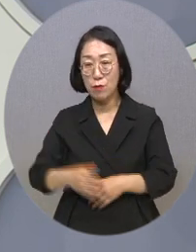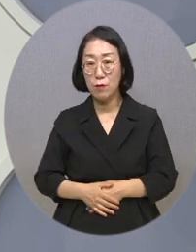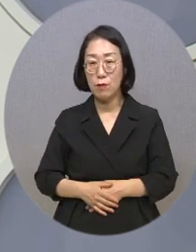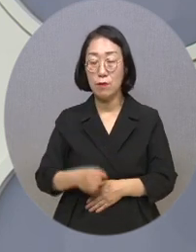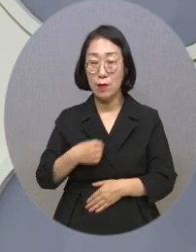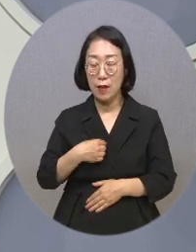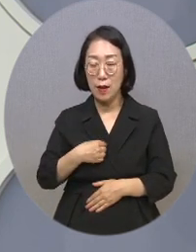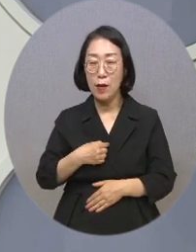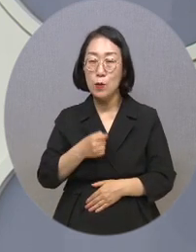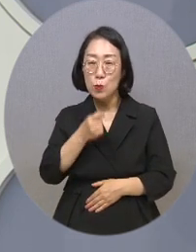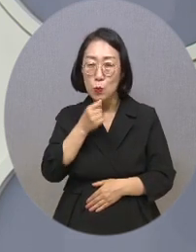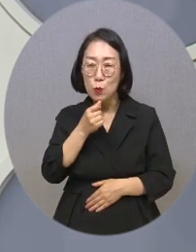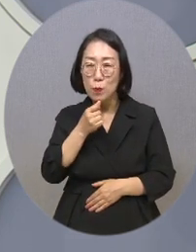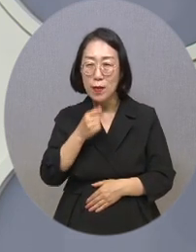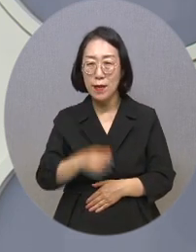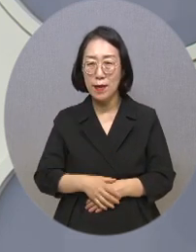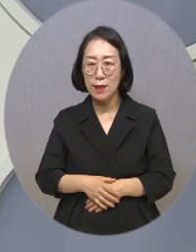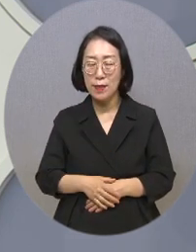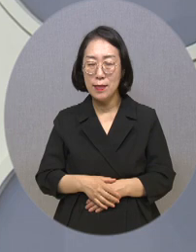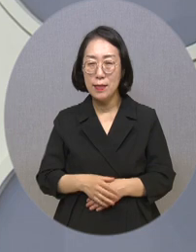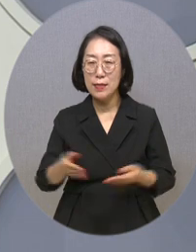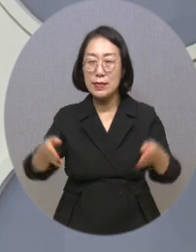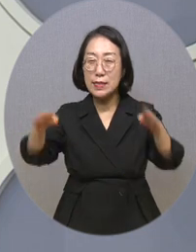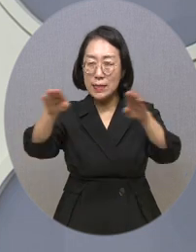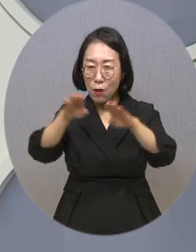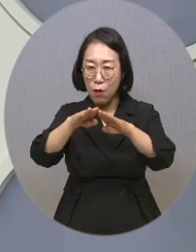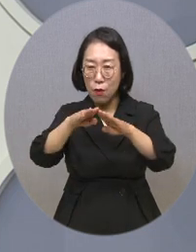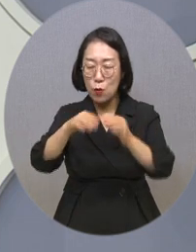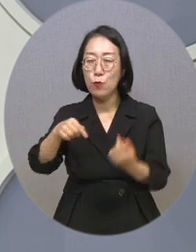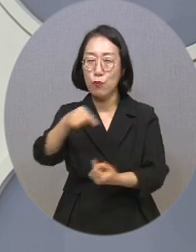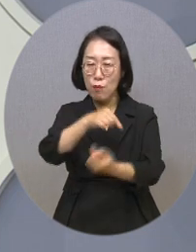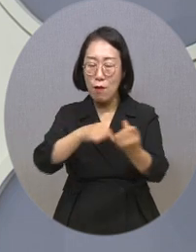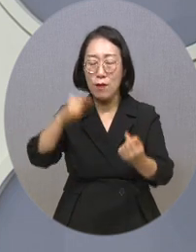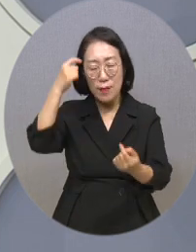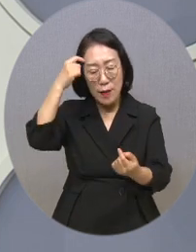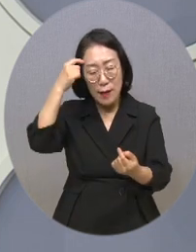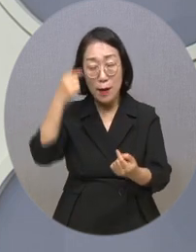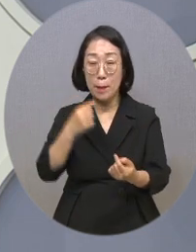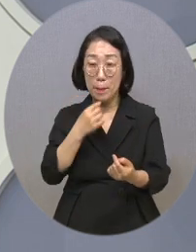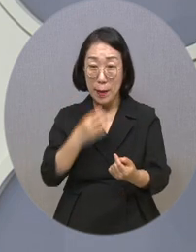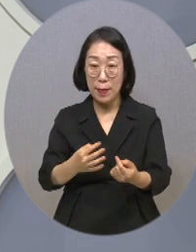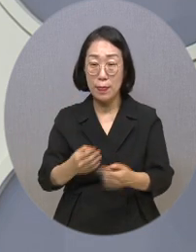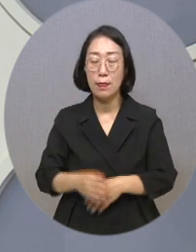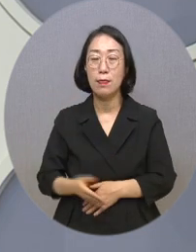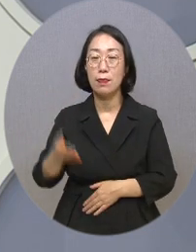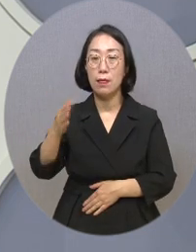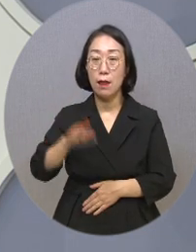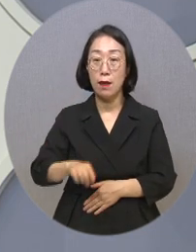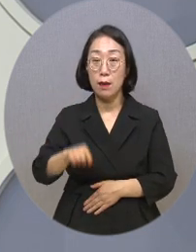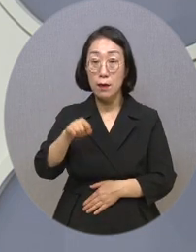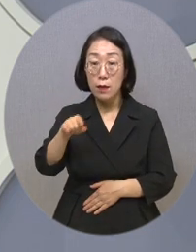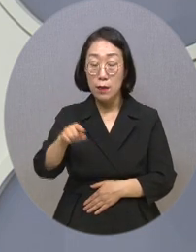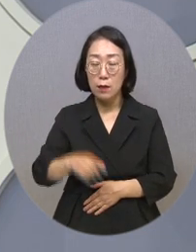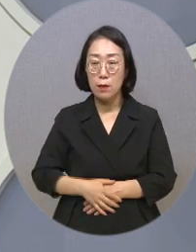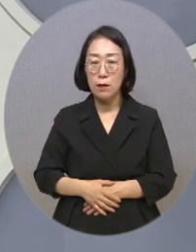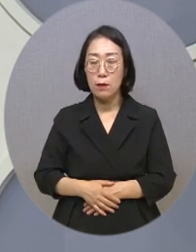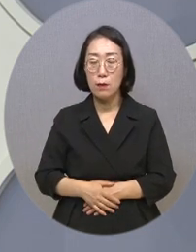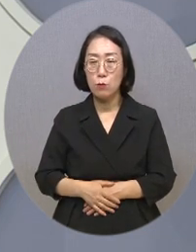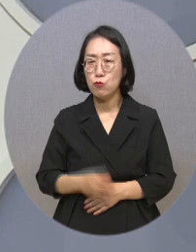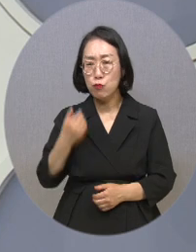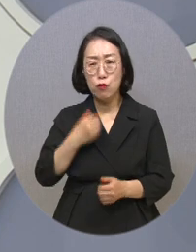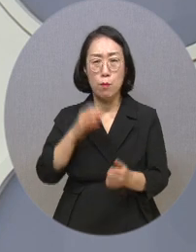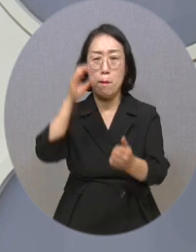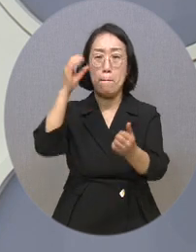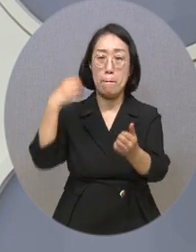할 생각이지 이렇게 큰 뭐 그런 걸 생각한 게 아니었는데 그때 이제 그거를 맡을 만한 분이 또